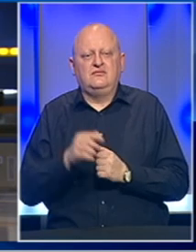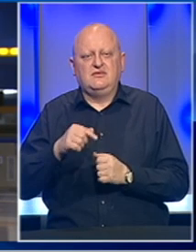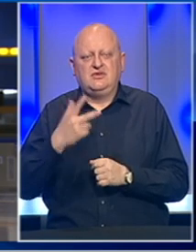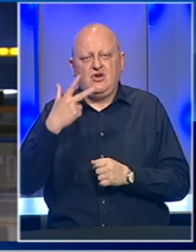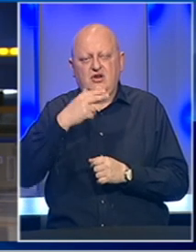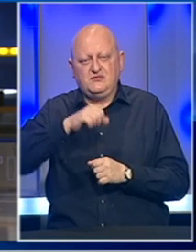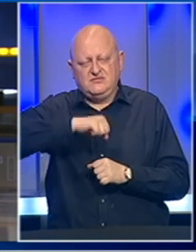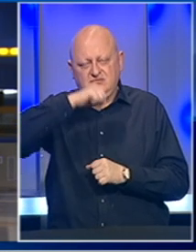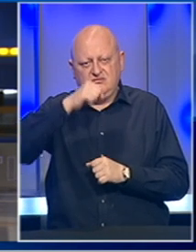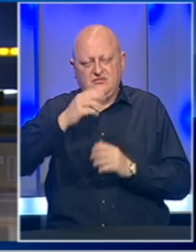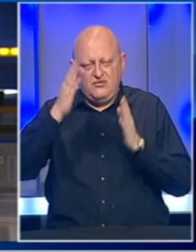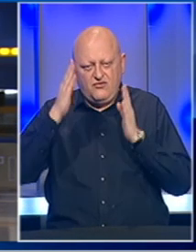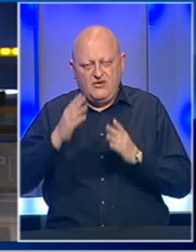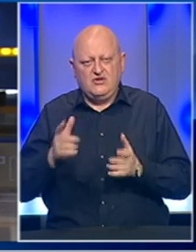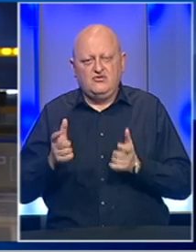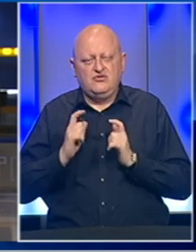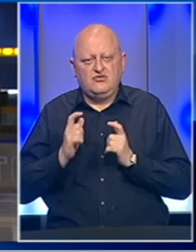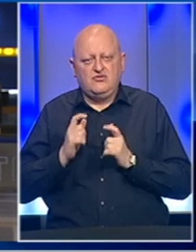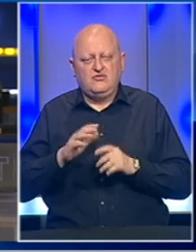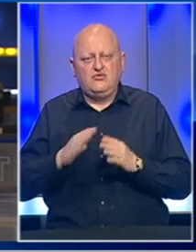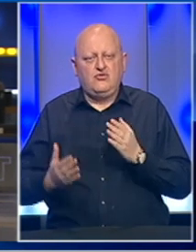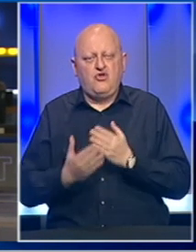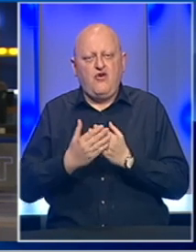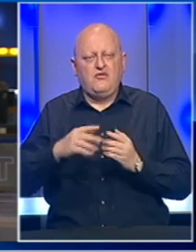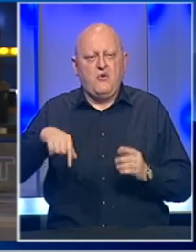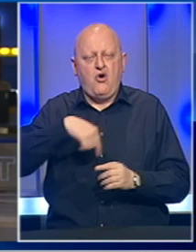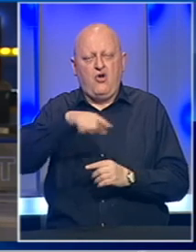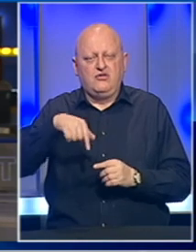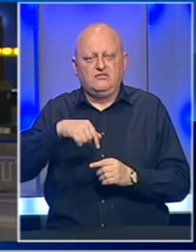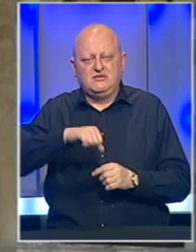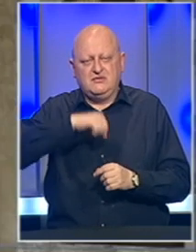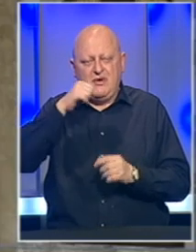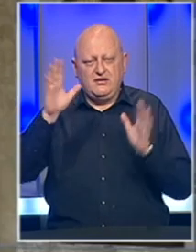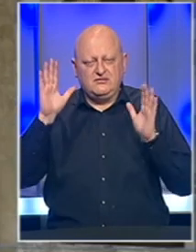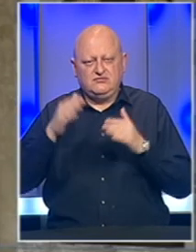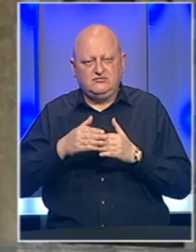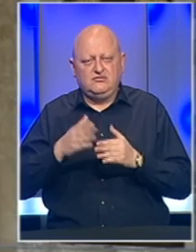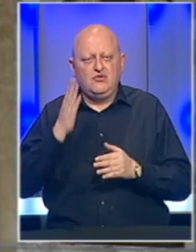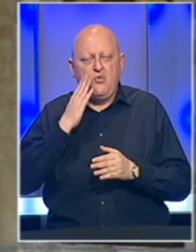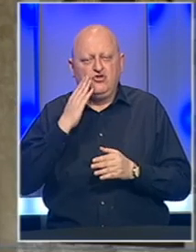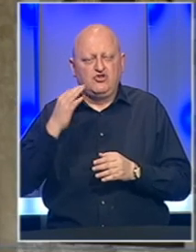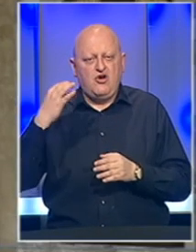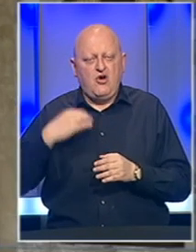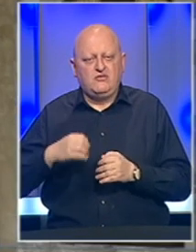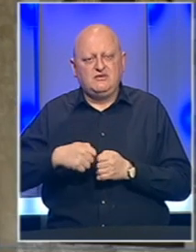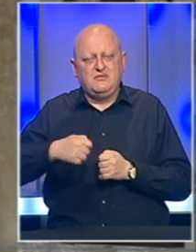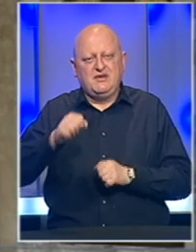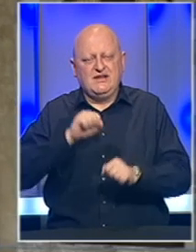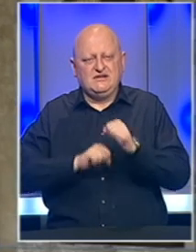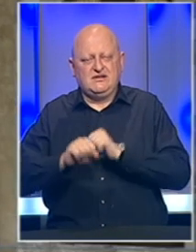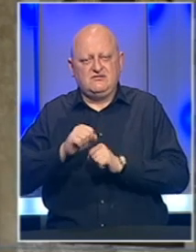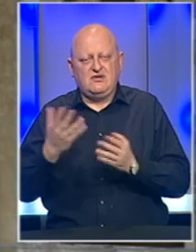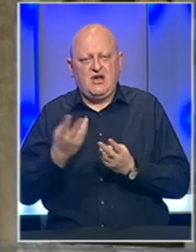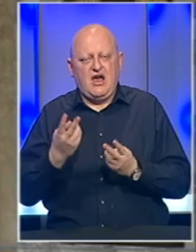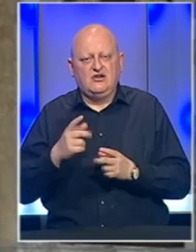Ovaj ramazanski bajram vjernici su dočekali u potpuno novim okolnostima. Bajram namaz je obavljen uz poštivanje obaveznih mjera zaštite,